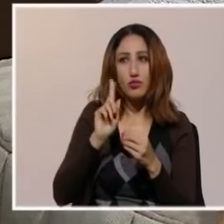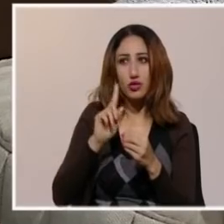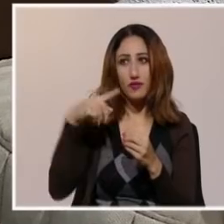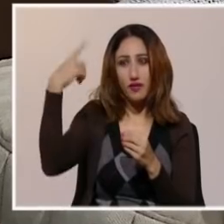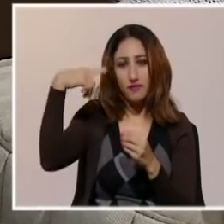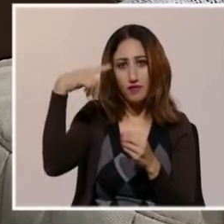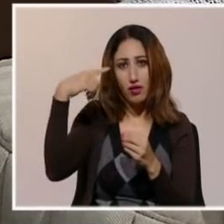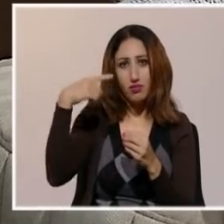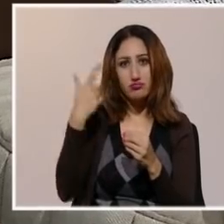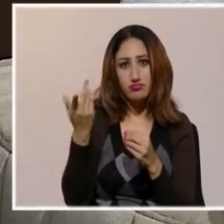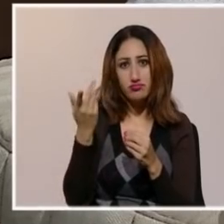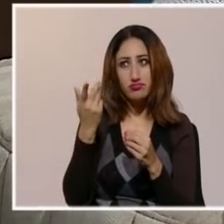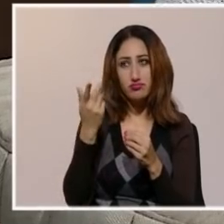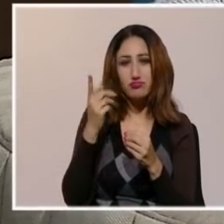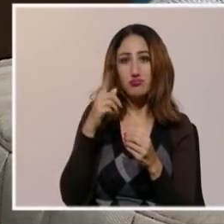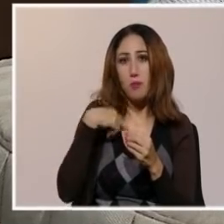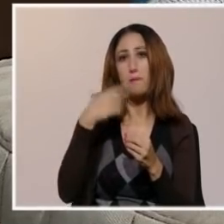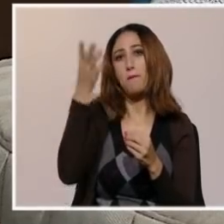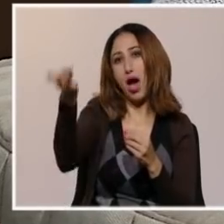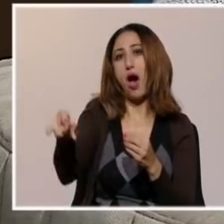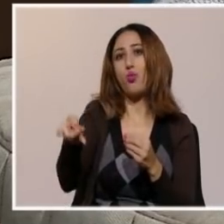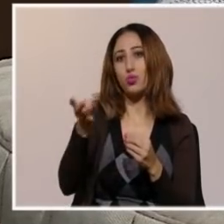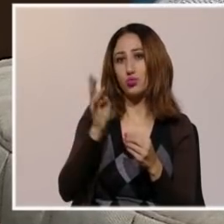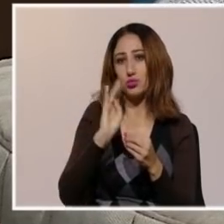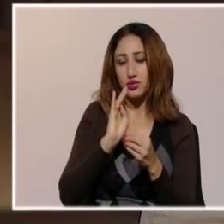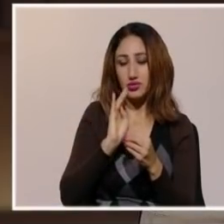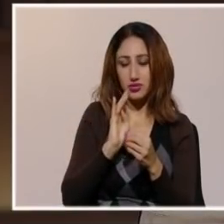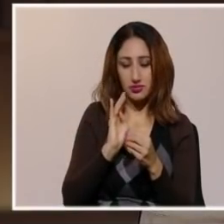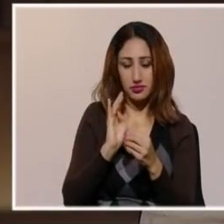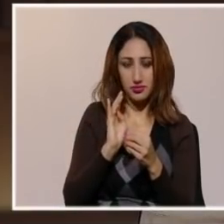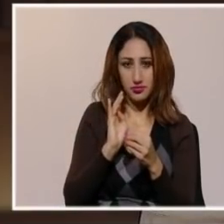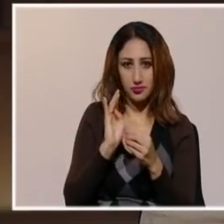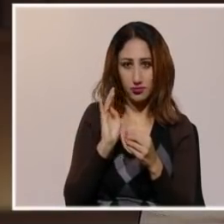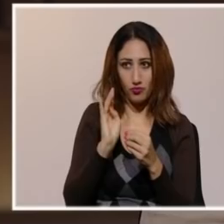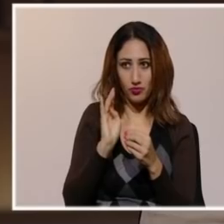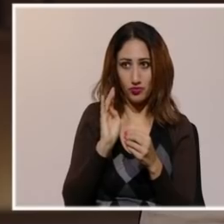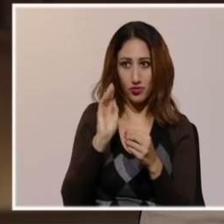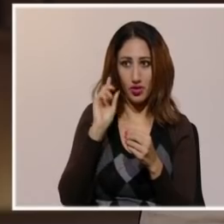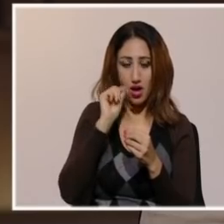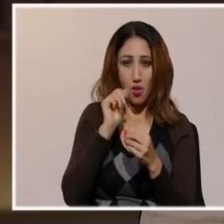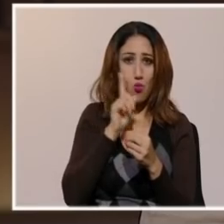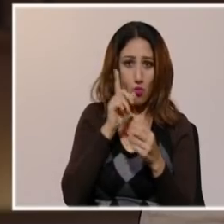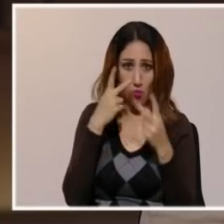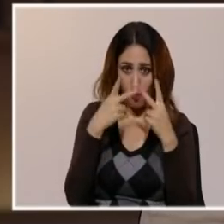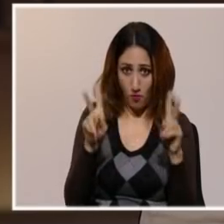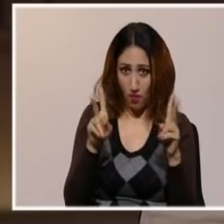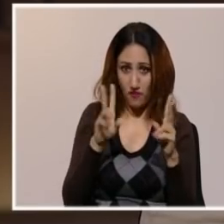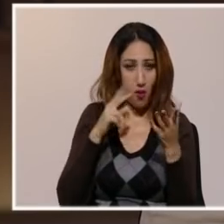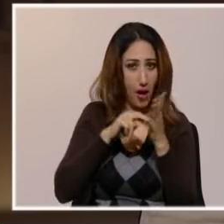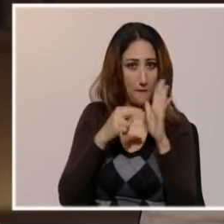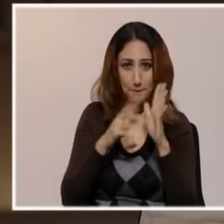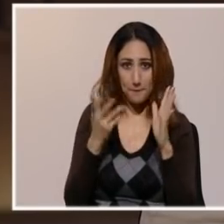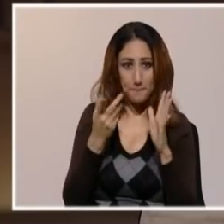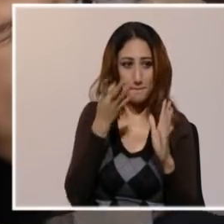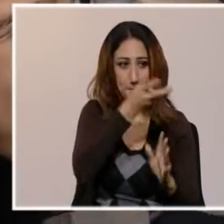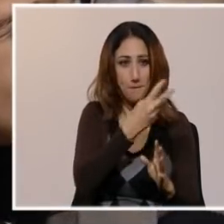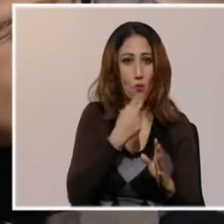الاخر طلبتها من ايه ده يعني، طلبت ايه ده؟ انت اهلك كان رد فعلهم ايه لما قلت لهم انك انت عايز تتجوزي